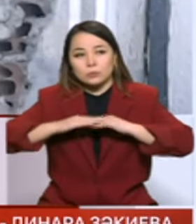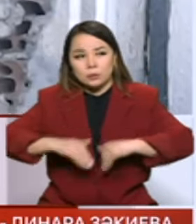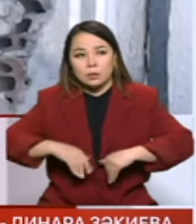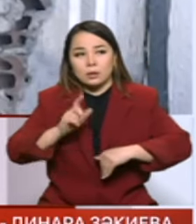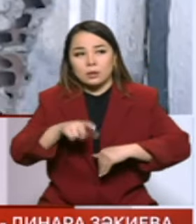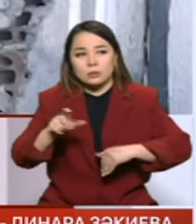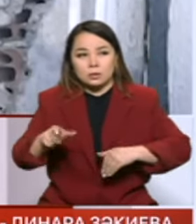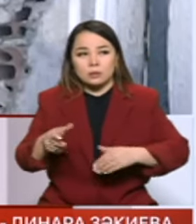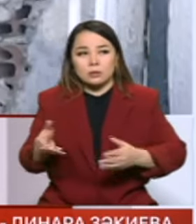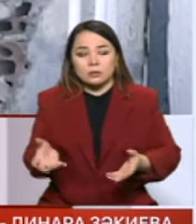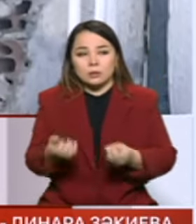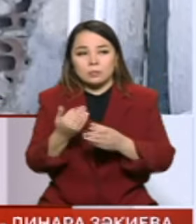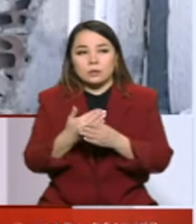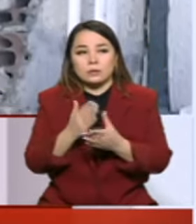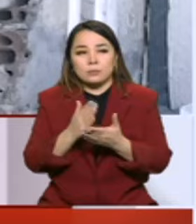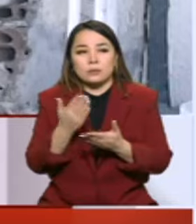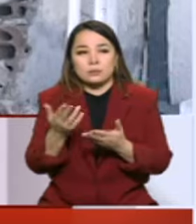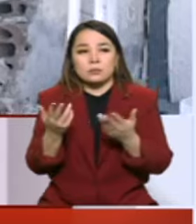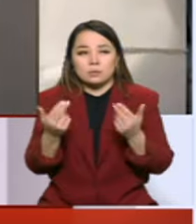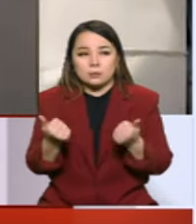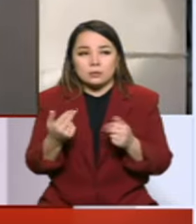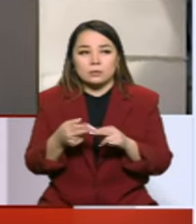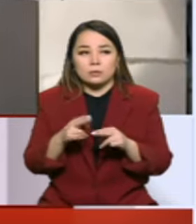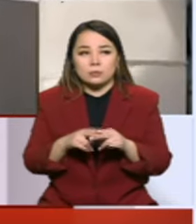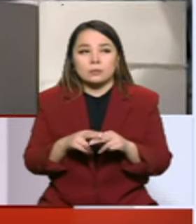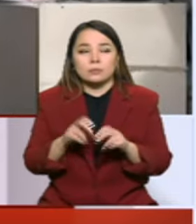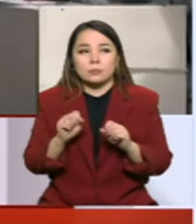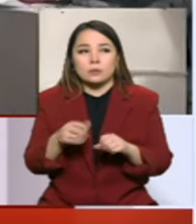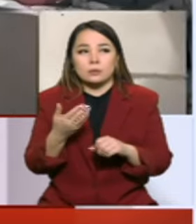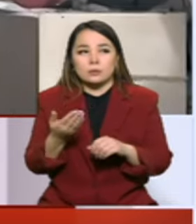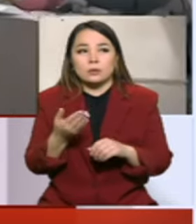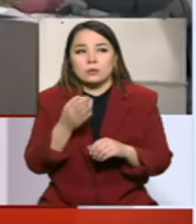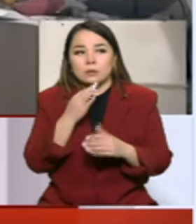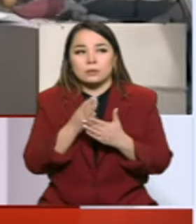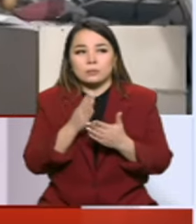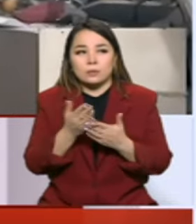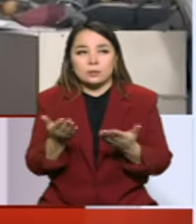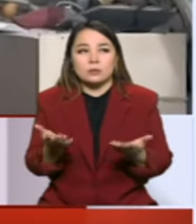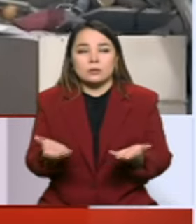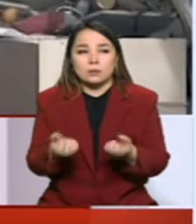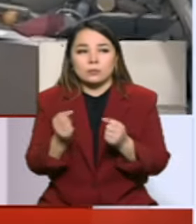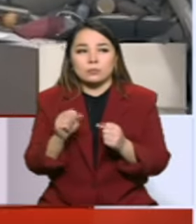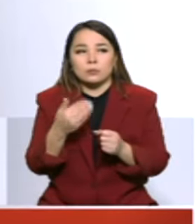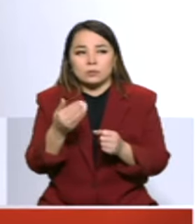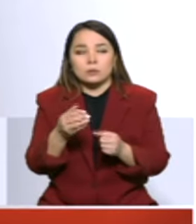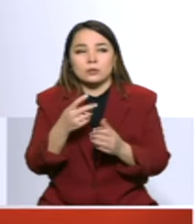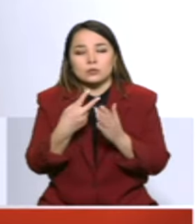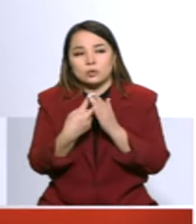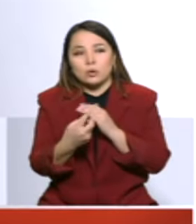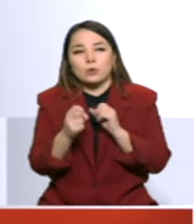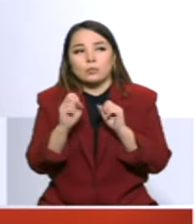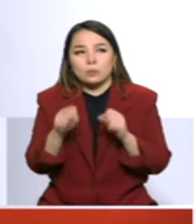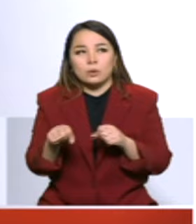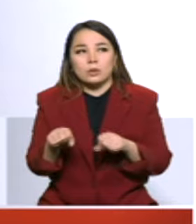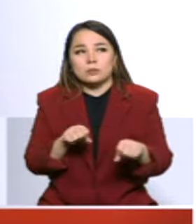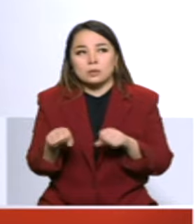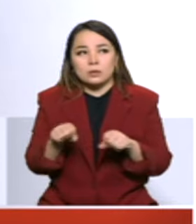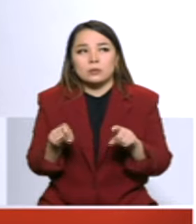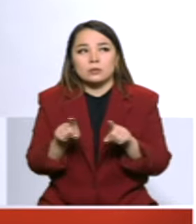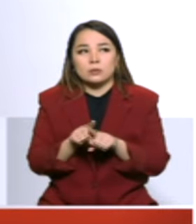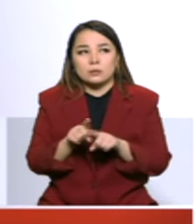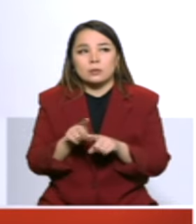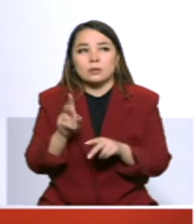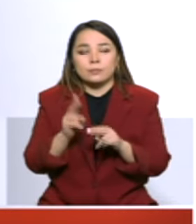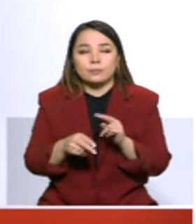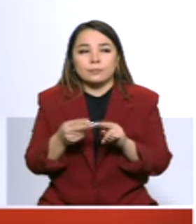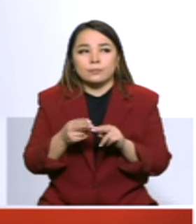адамдарды аман сақтап қалады, яғни себебі бұның жаңағы салмағы ауыр. Жақтауларына, яғни жасырынуға болады. Дүмпу басылғаннан кейін